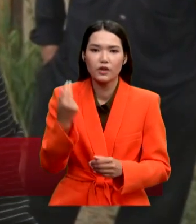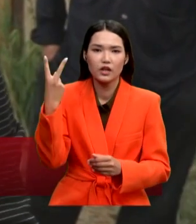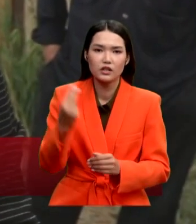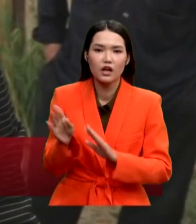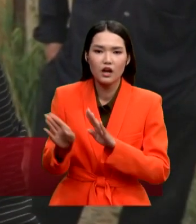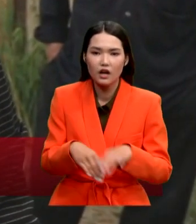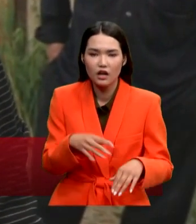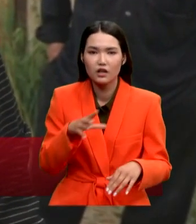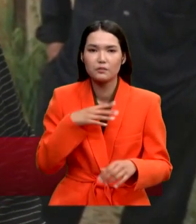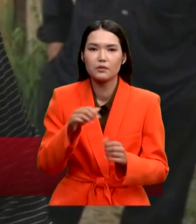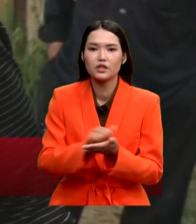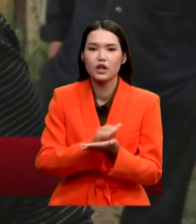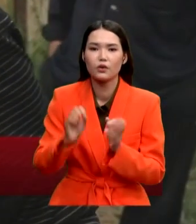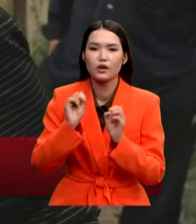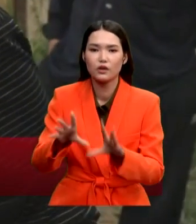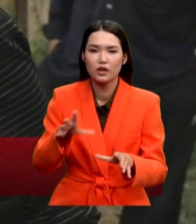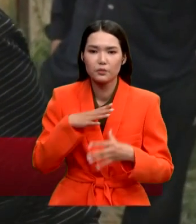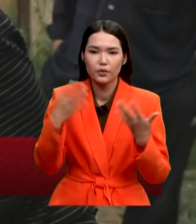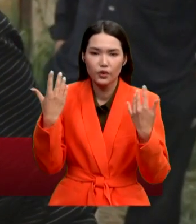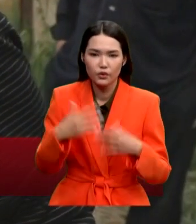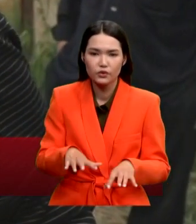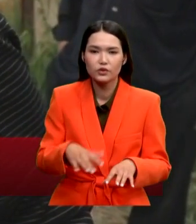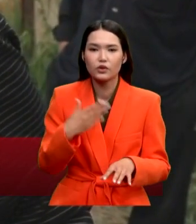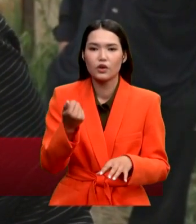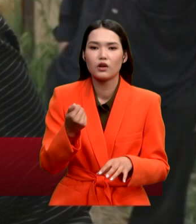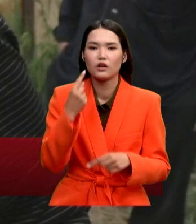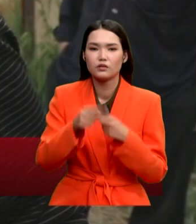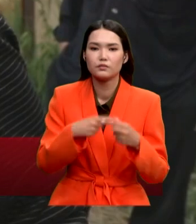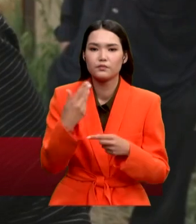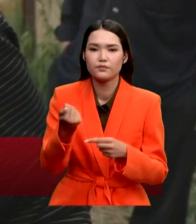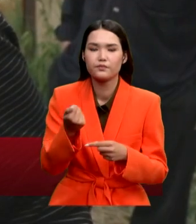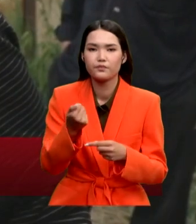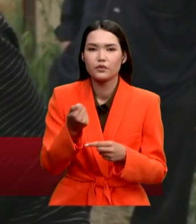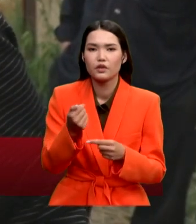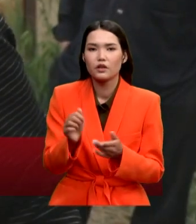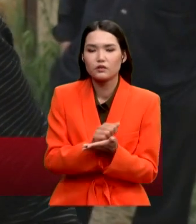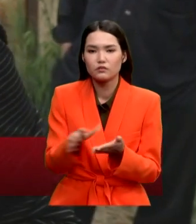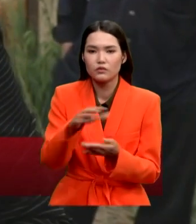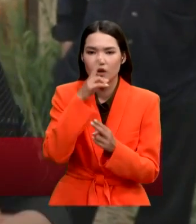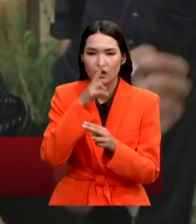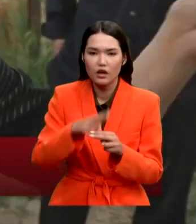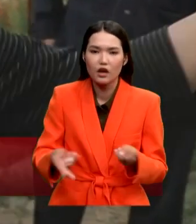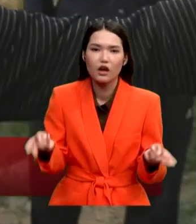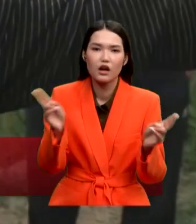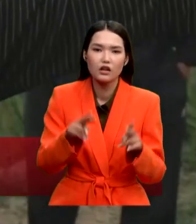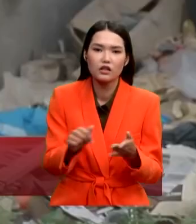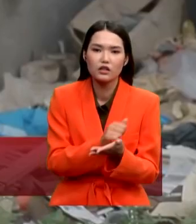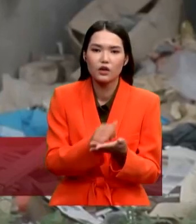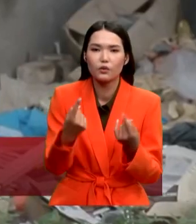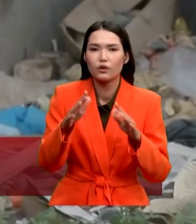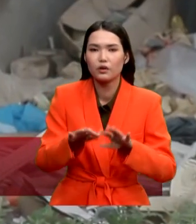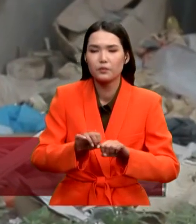только сдали документы, и все. И вот там сейчас еще один из гараж, 114, он тоже так же говорит, кто сдал документы, все